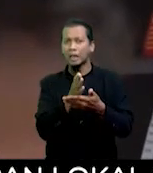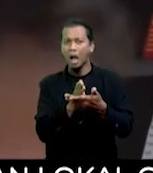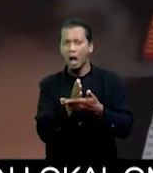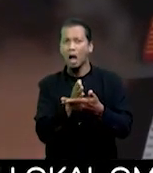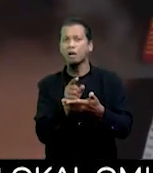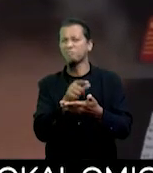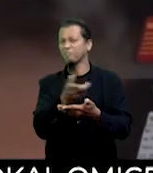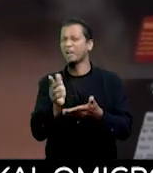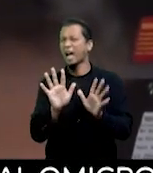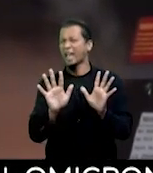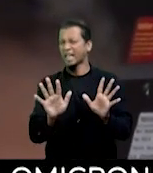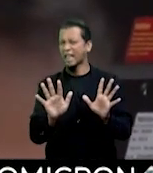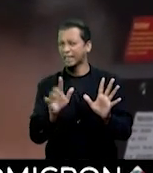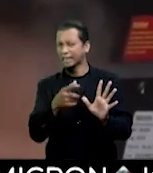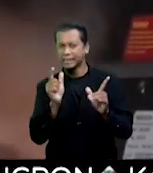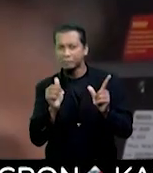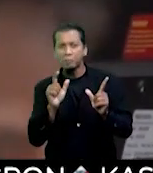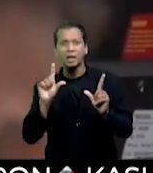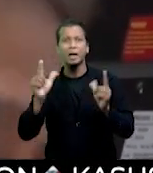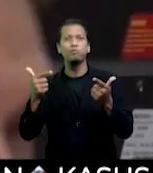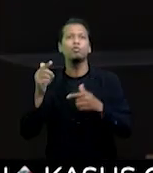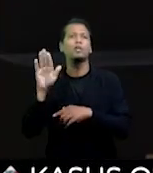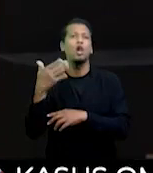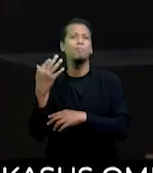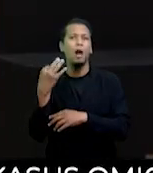bersiaga pasca libur Natal dan Tahun Baru. Pemerintah daerah